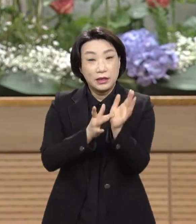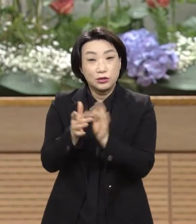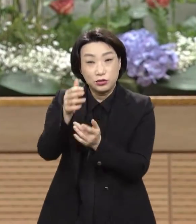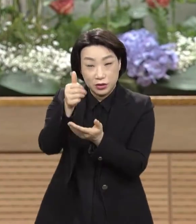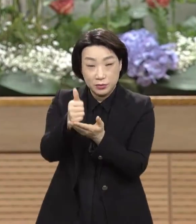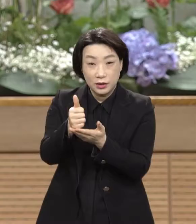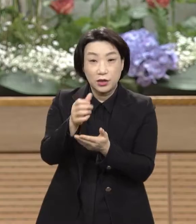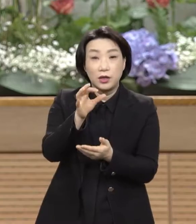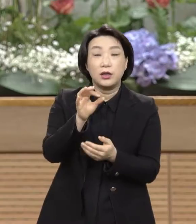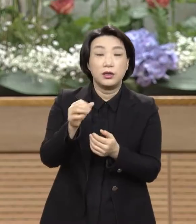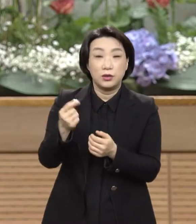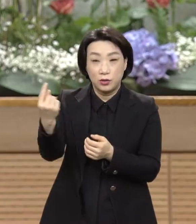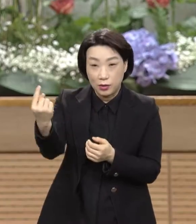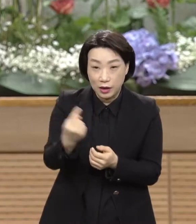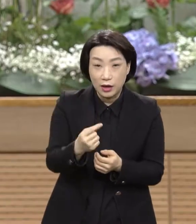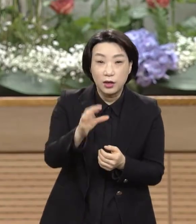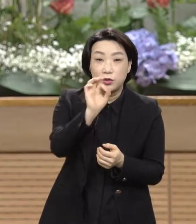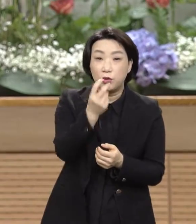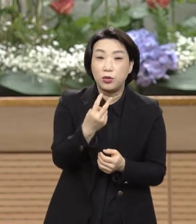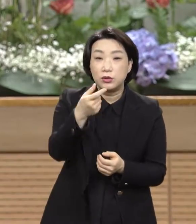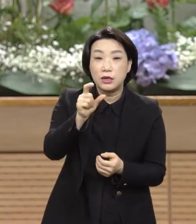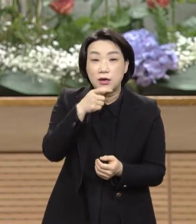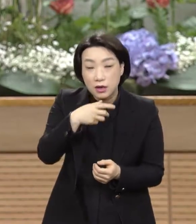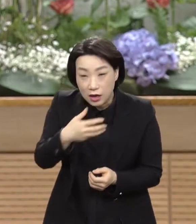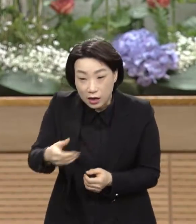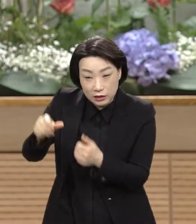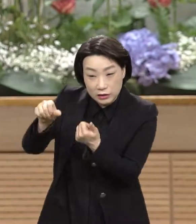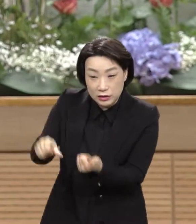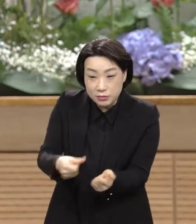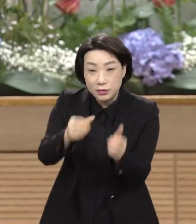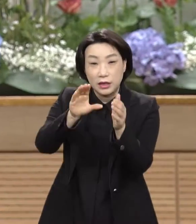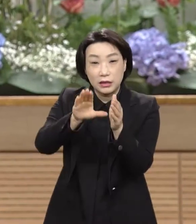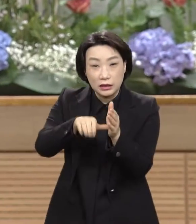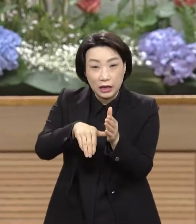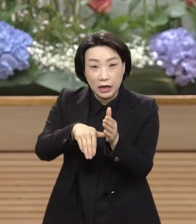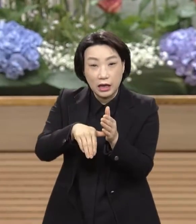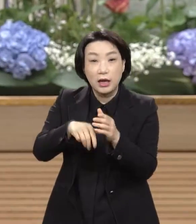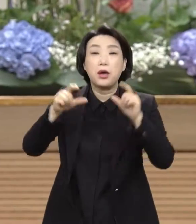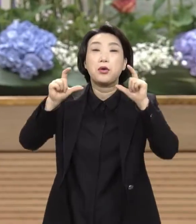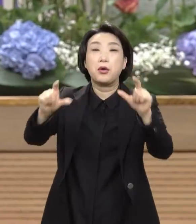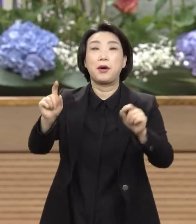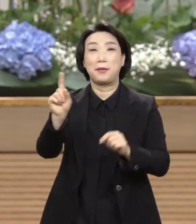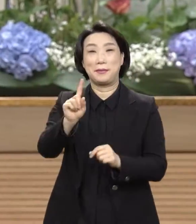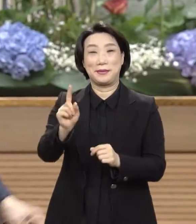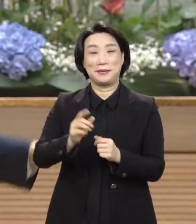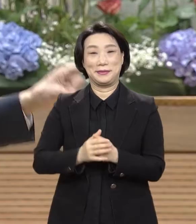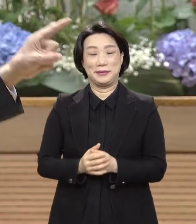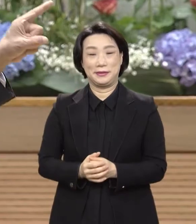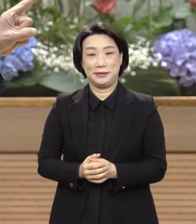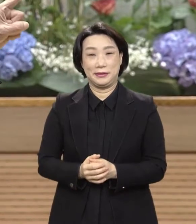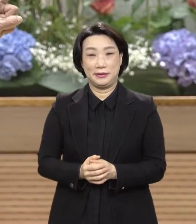예수께서 유단강에서 침례 받으실 때 뭐라고 말씀하시느냐?